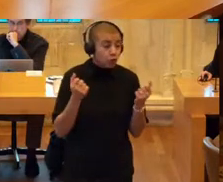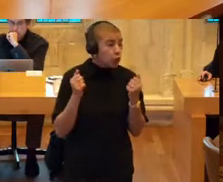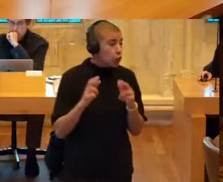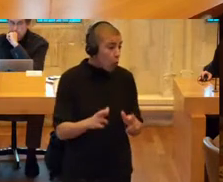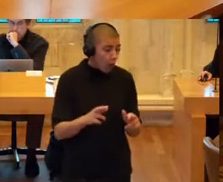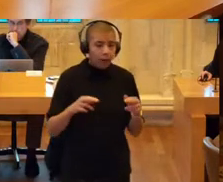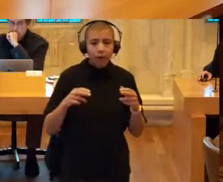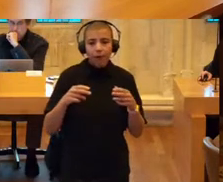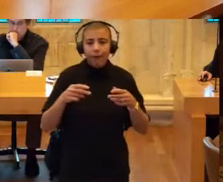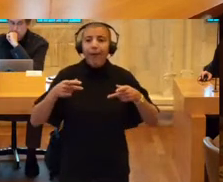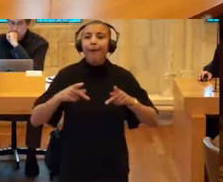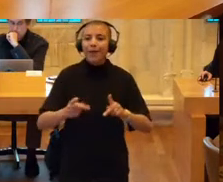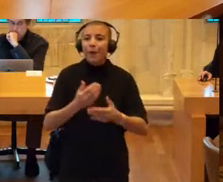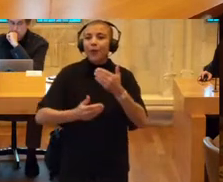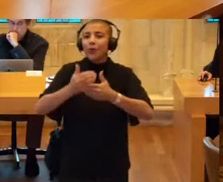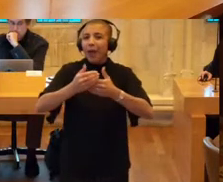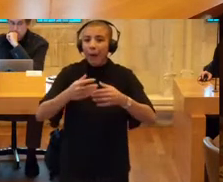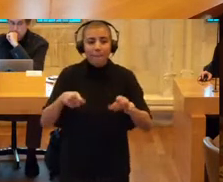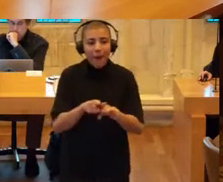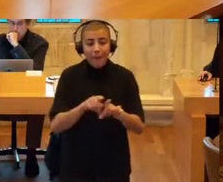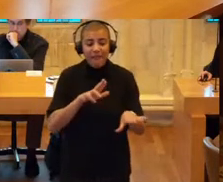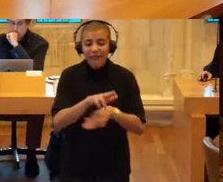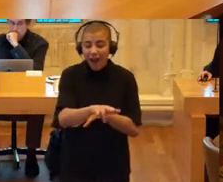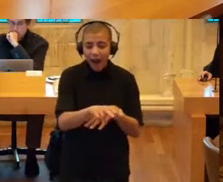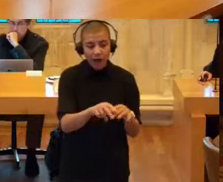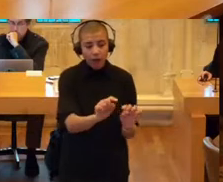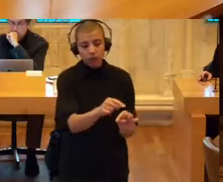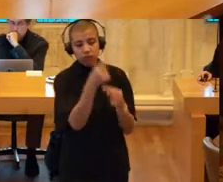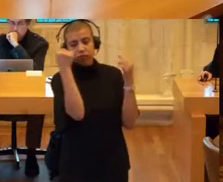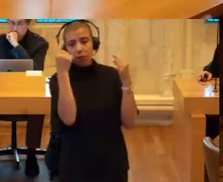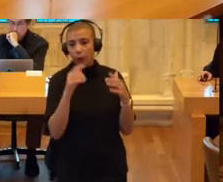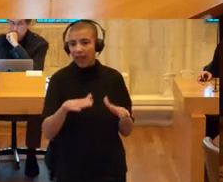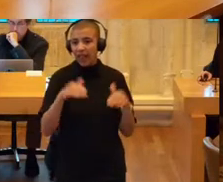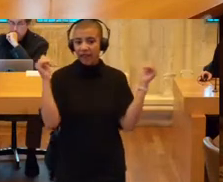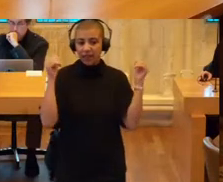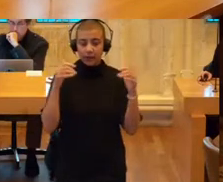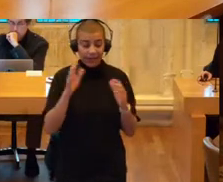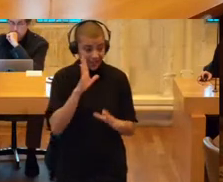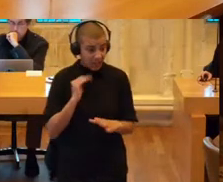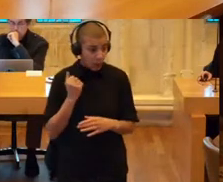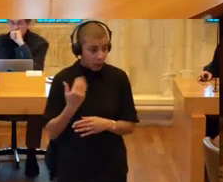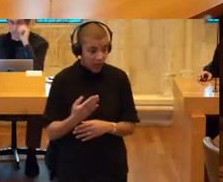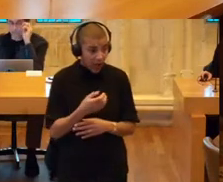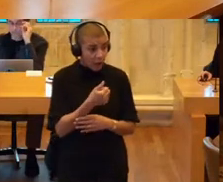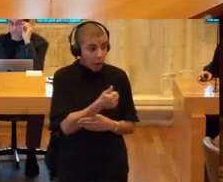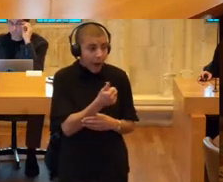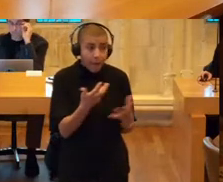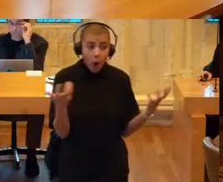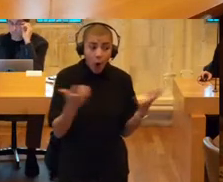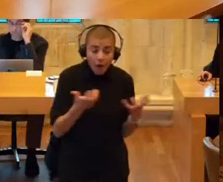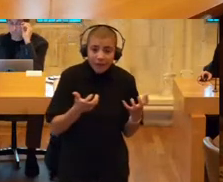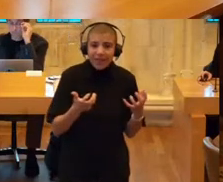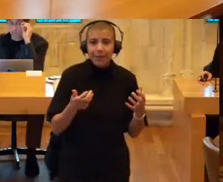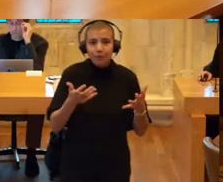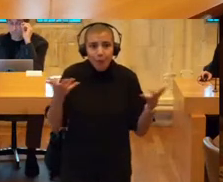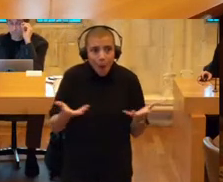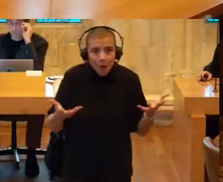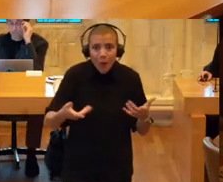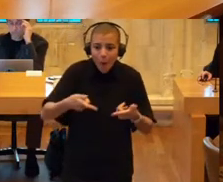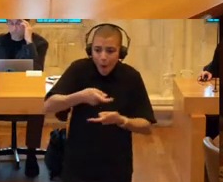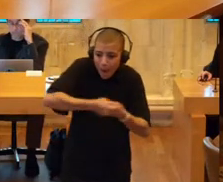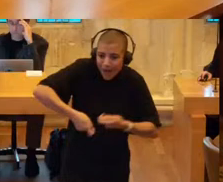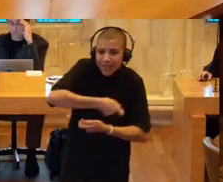qu'on a un objectif commun, j'ai plutôt l'impression que vous êtes plutôt dans une entreprise de destruction que dans une entreprise de promotion du commerce de